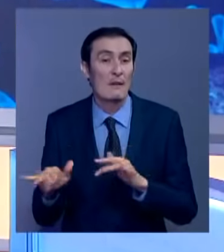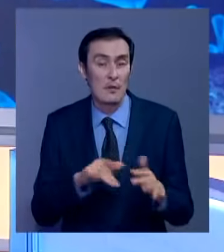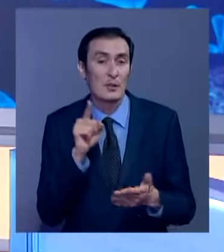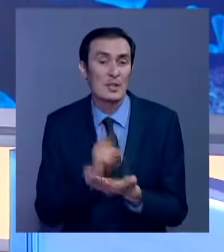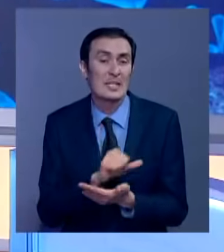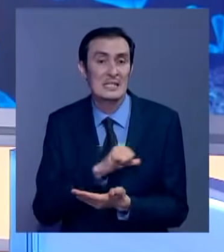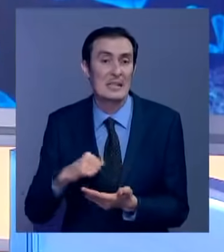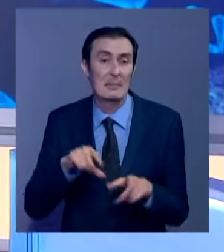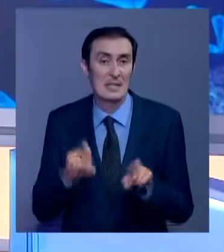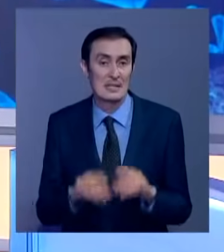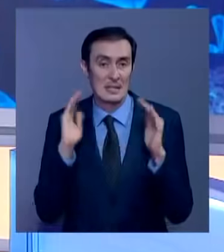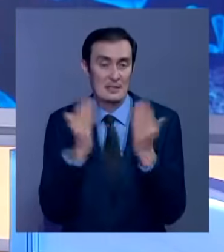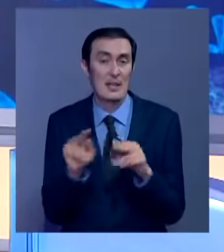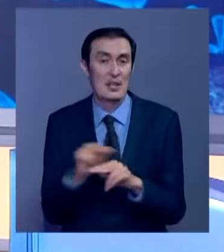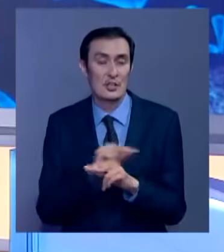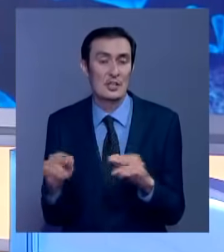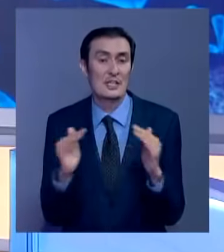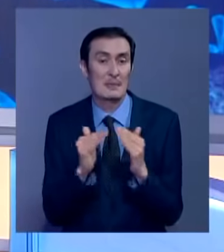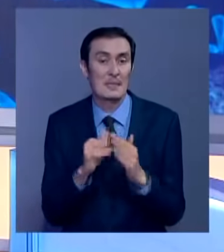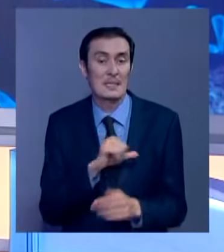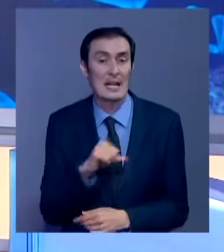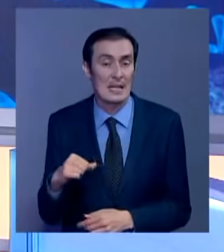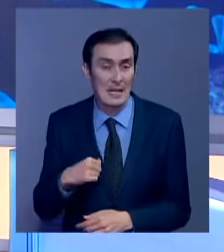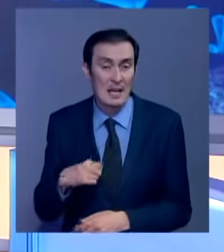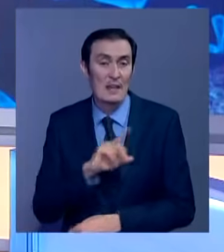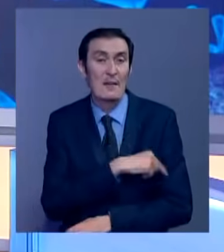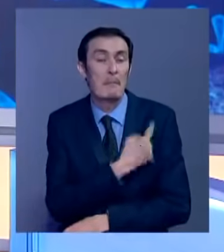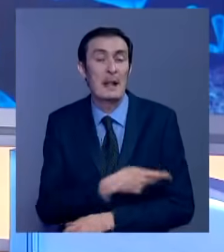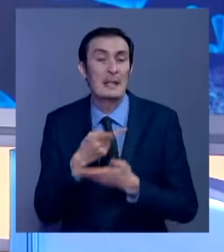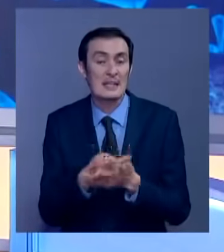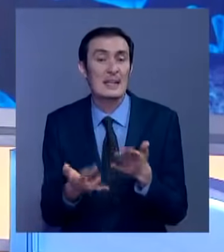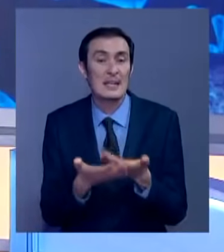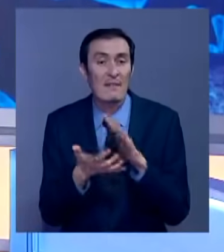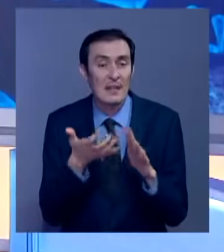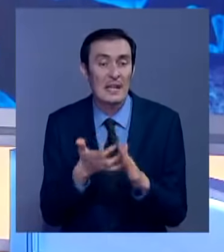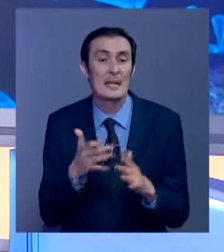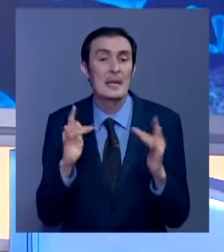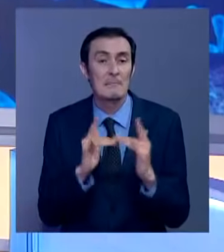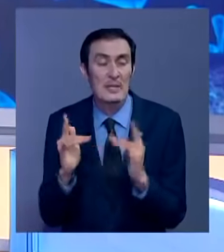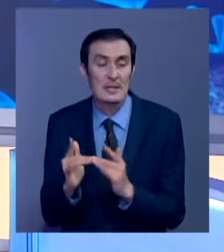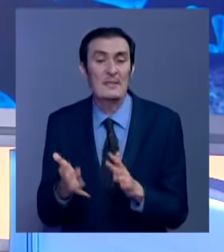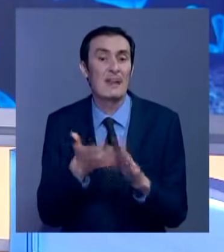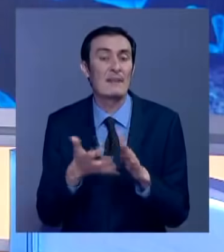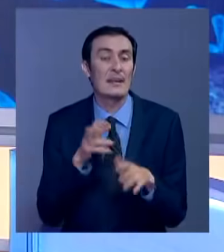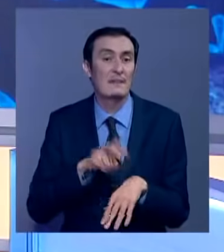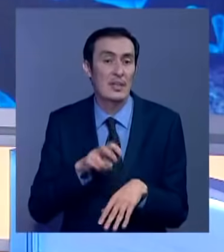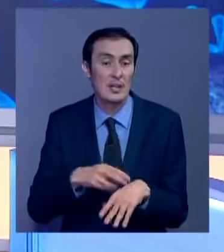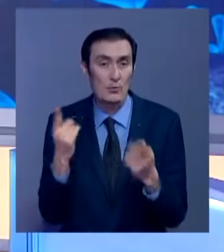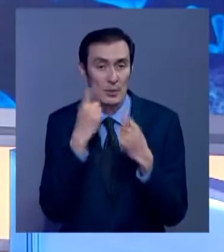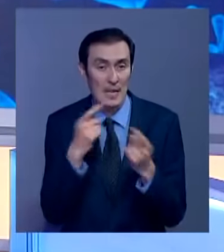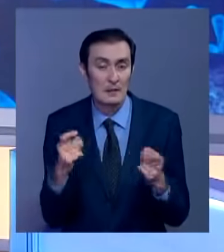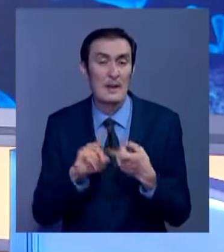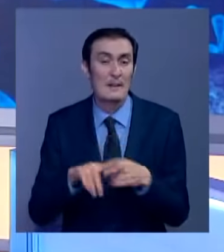должны самоизолироваться и лечиться самостоятельно. В больницах не хватает коек, не хватает медперсонала. По последним